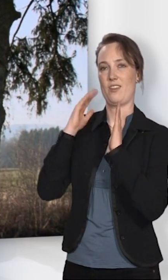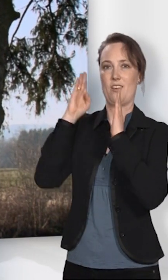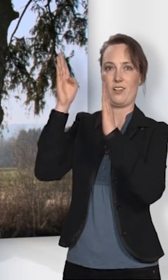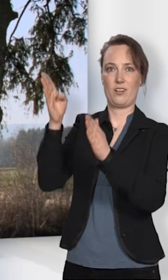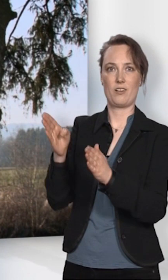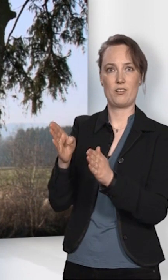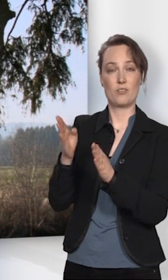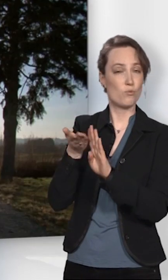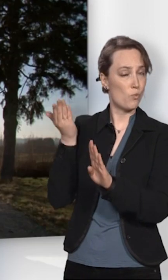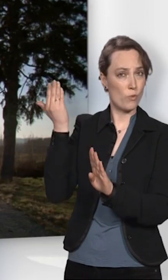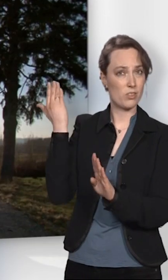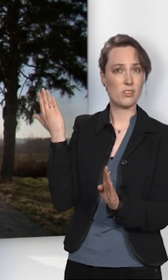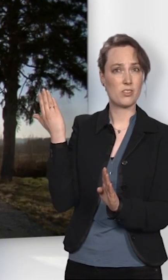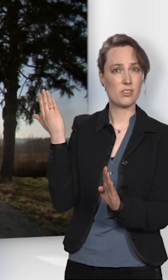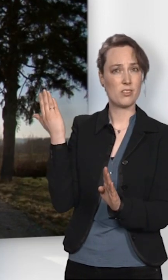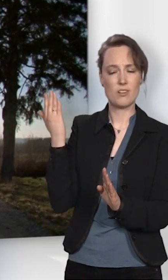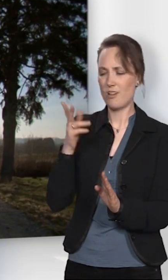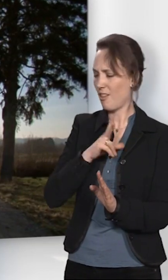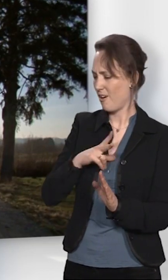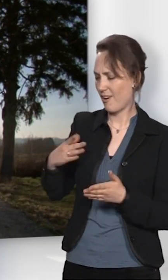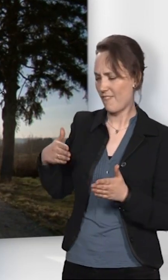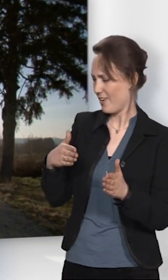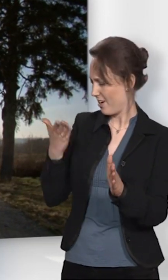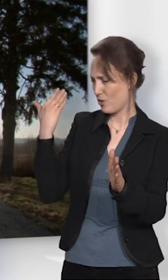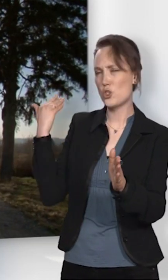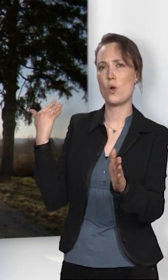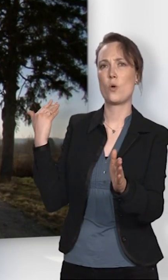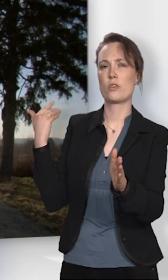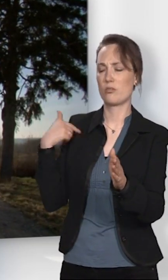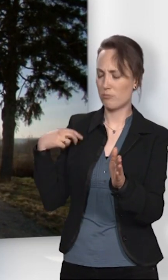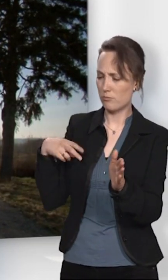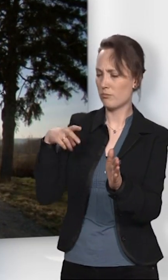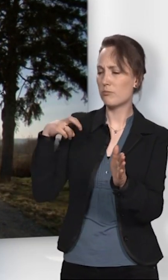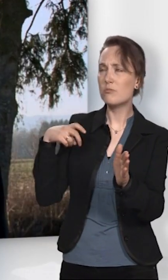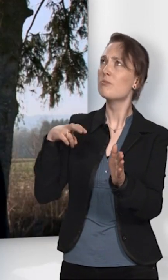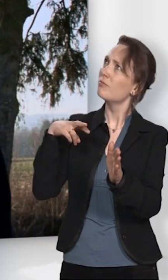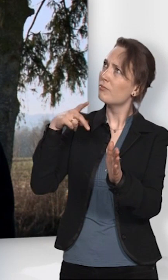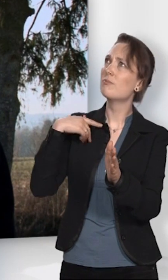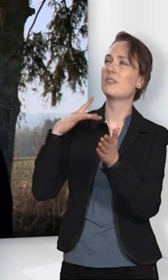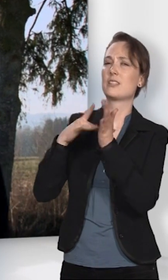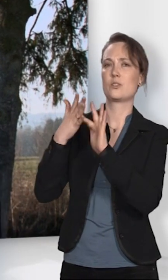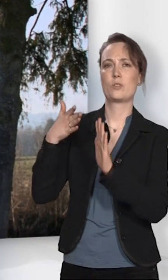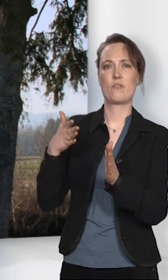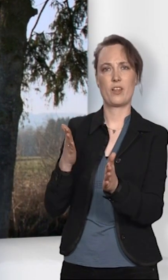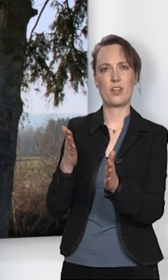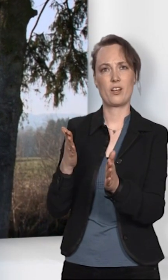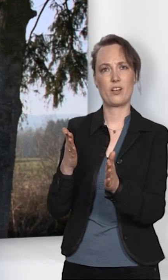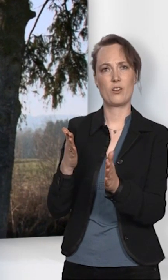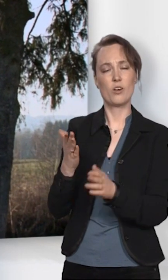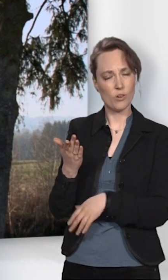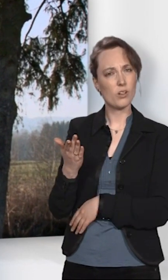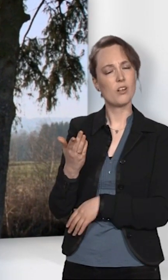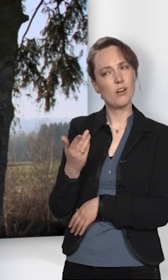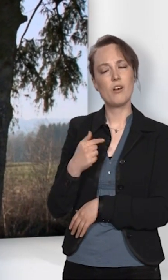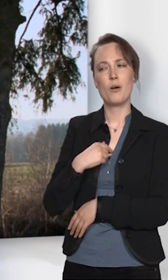Übrigens schon die ganze Zeit, schon den ganzen langen Weg, den ich zurückgelegt habe. Und wie beruhigend, erst recht der